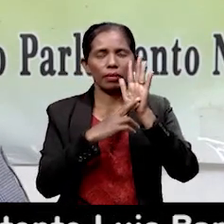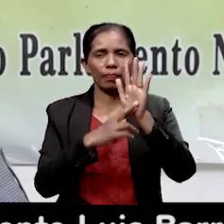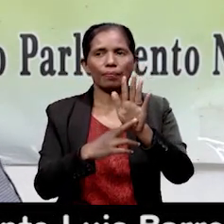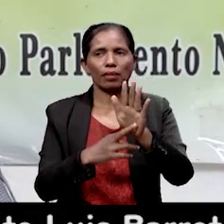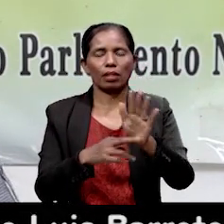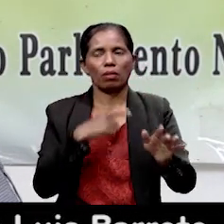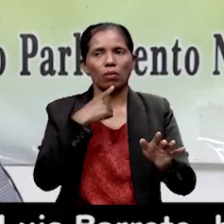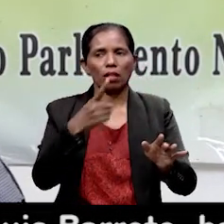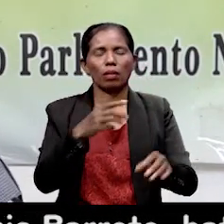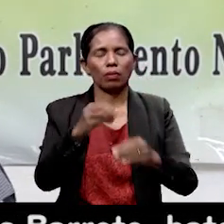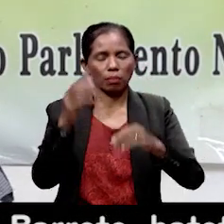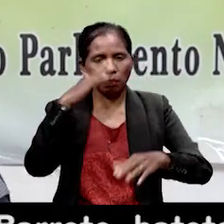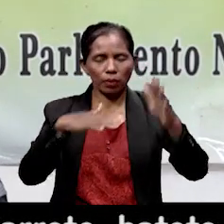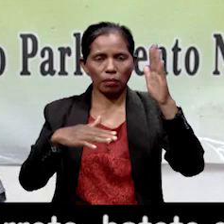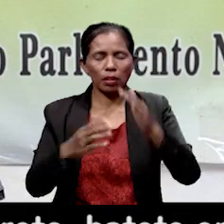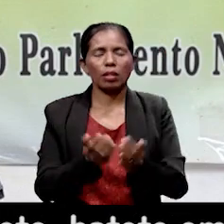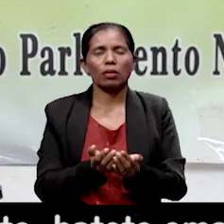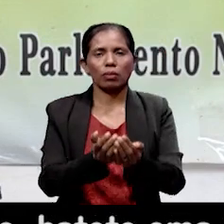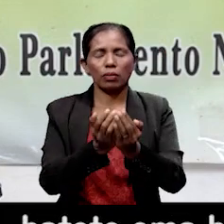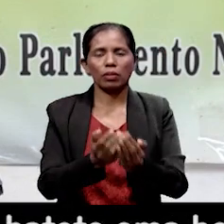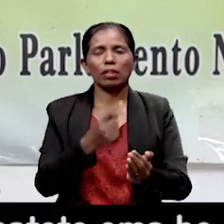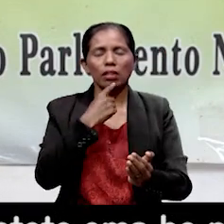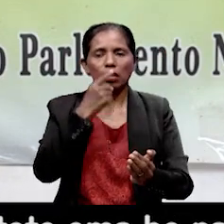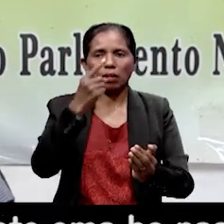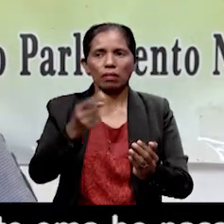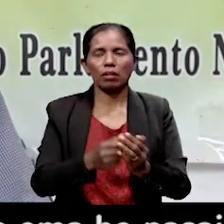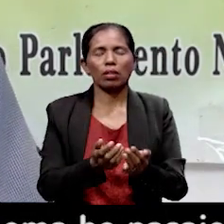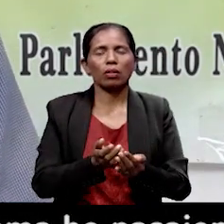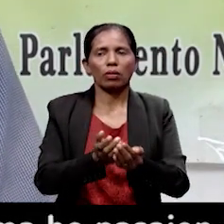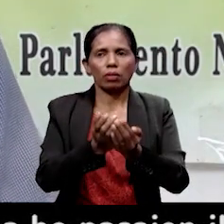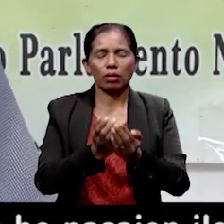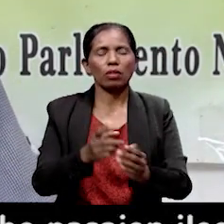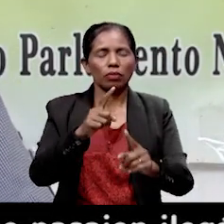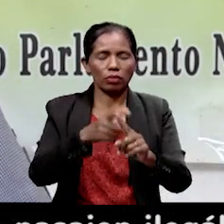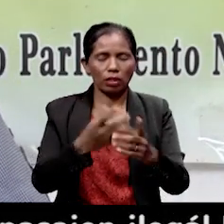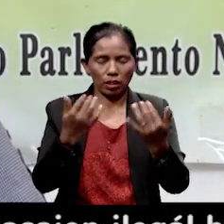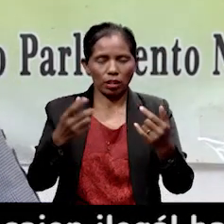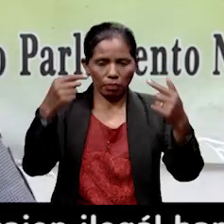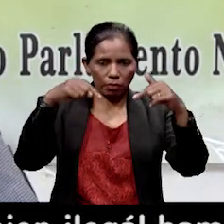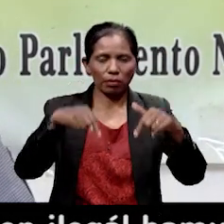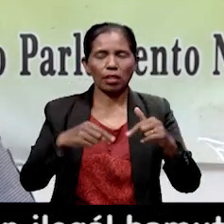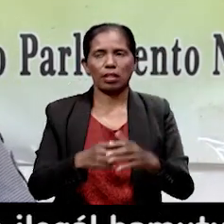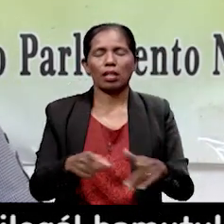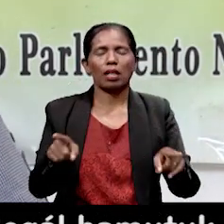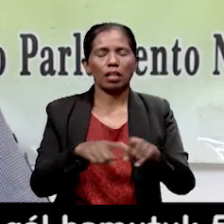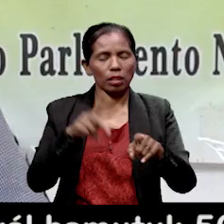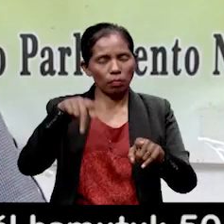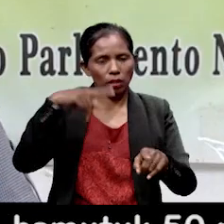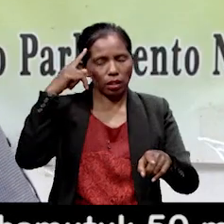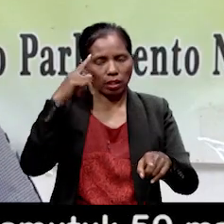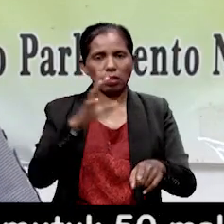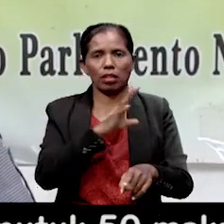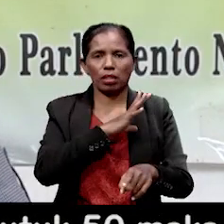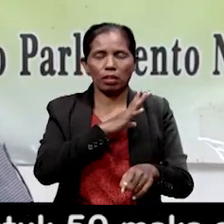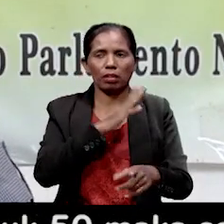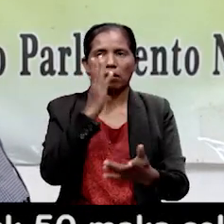nak kisah nak kau nak problem as ro serne sempre hati tadian oh ro ne ya fulan ini to fulan ini to ne yang sebuat kulit gede para agar sebelah